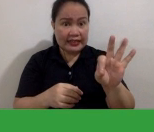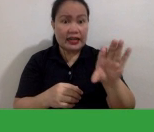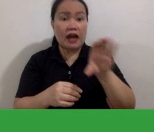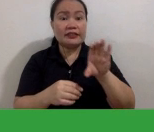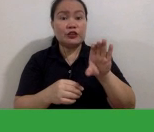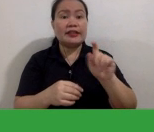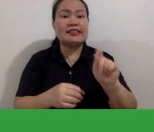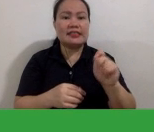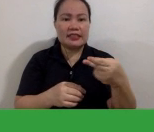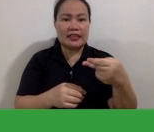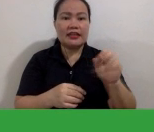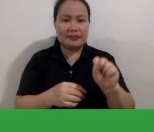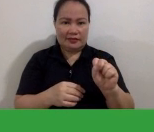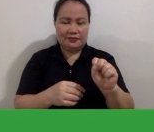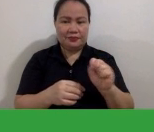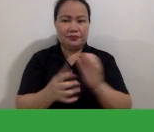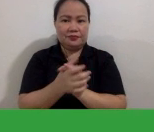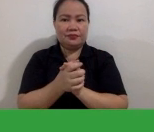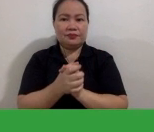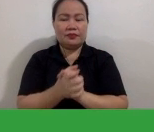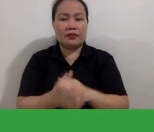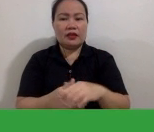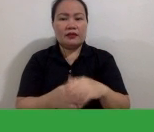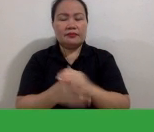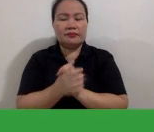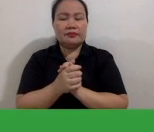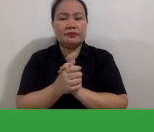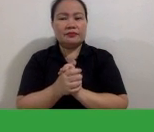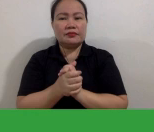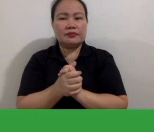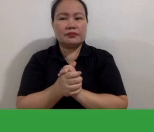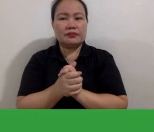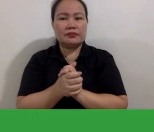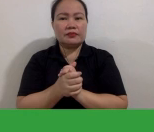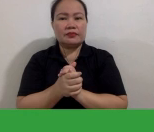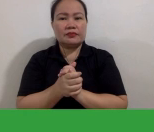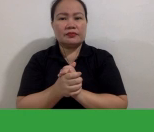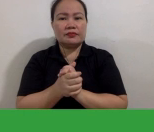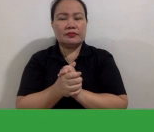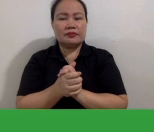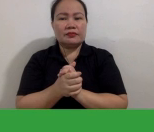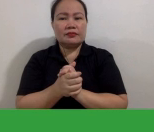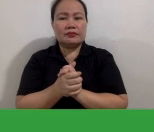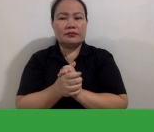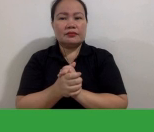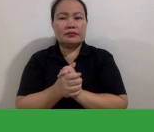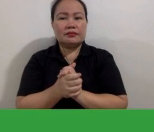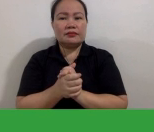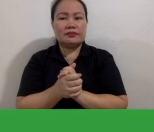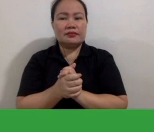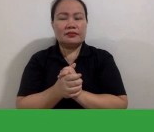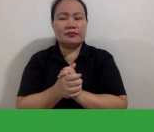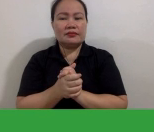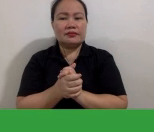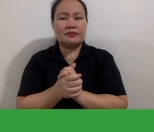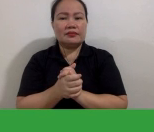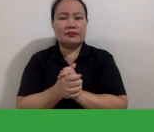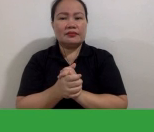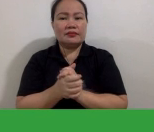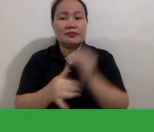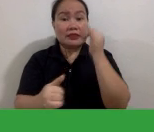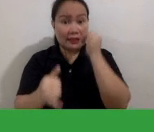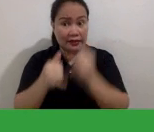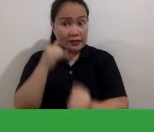0. And then, 9. So, ones, tens, hundreds. Kasi over 100 siya.